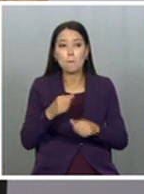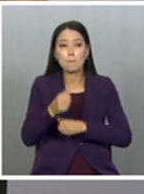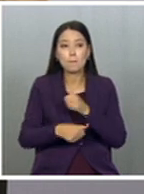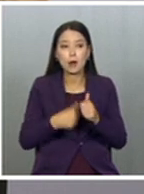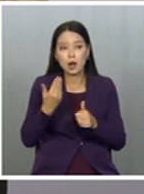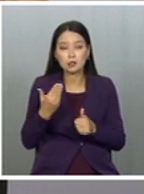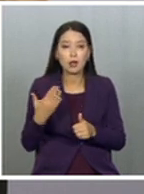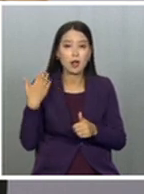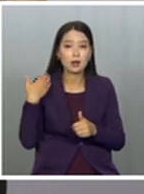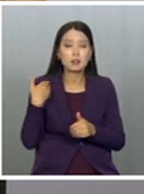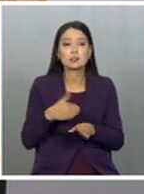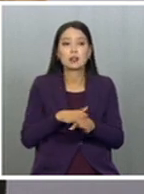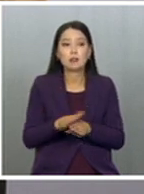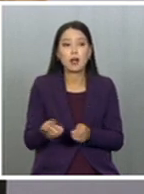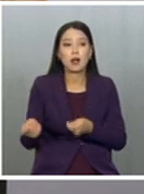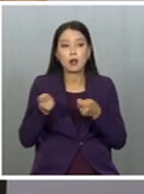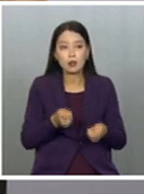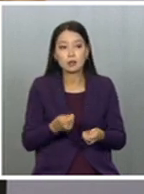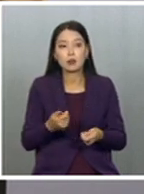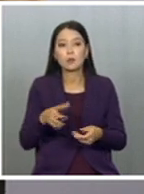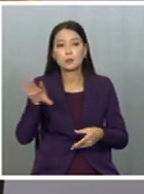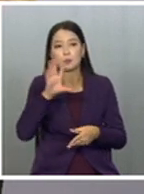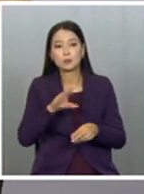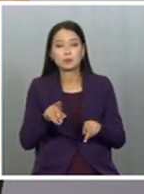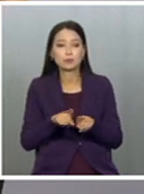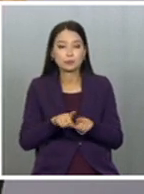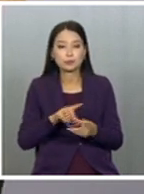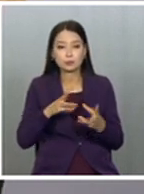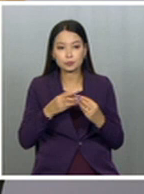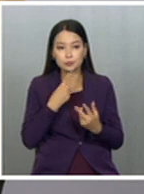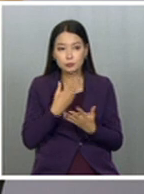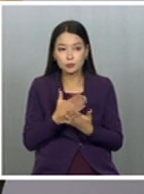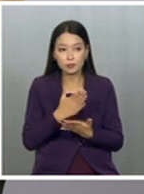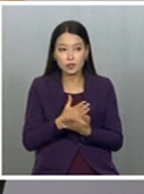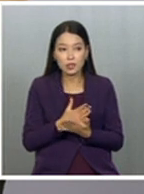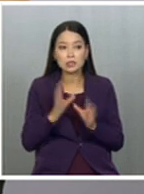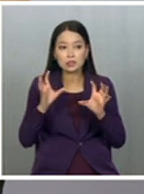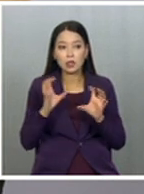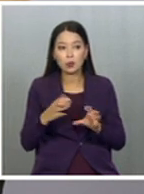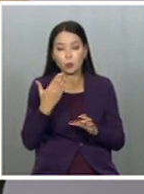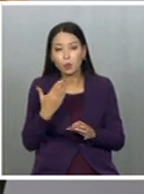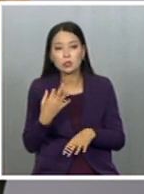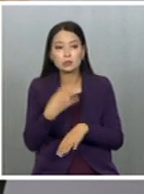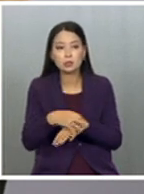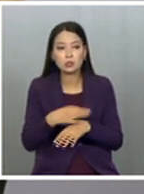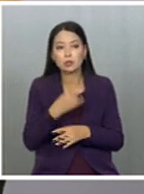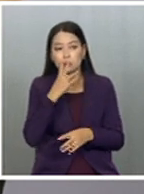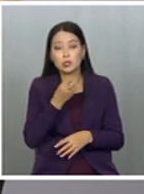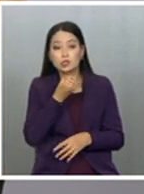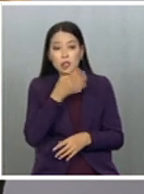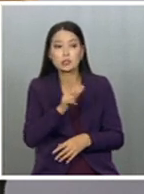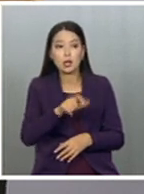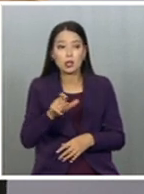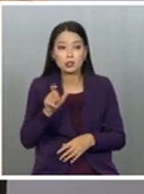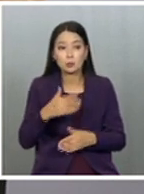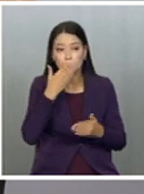оның дене бітіміндегі кемтарлығын бетке басып айтады. Законда зорлық болмас жақсы адамға, жақсыны қорғып